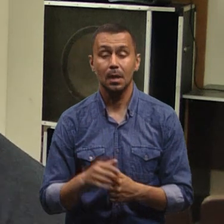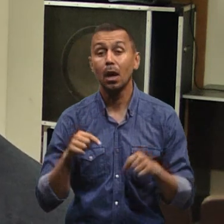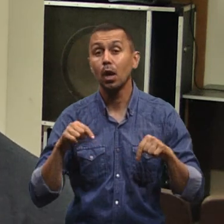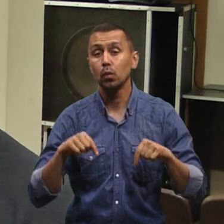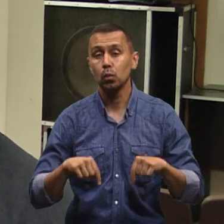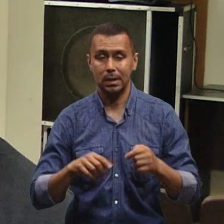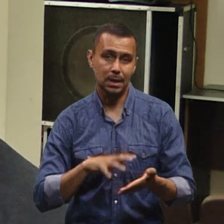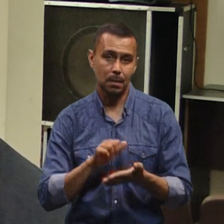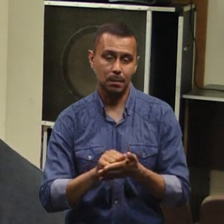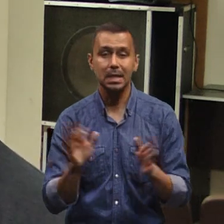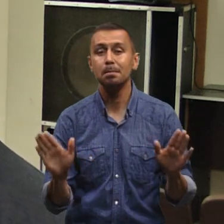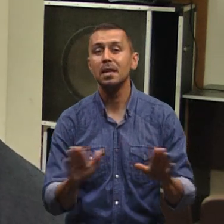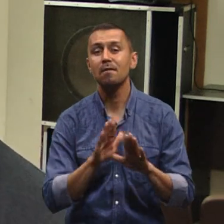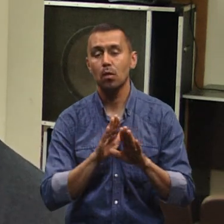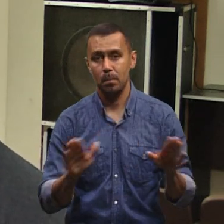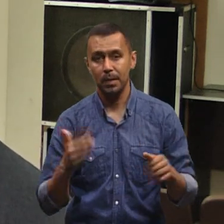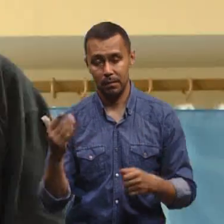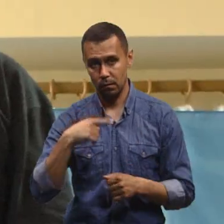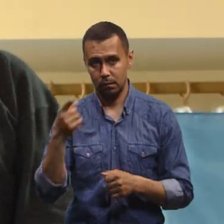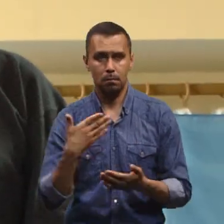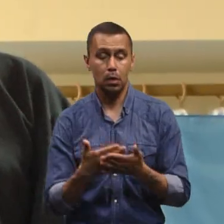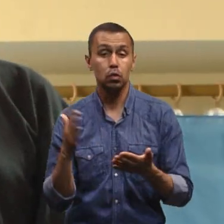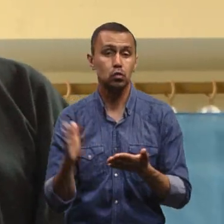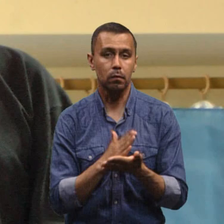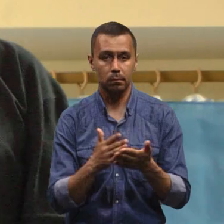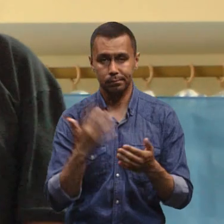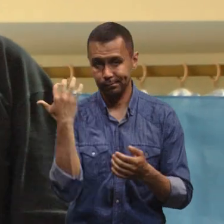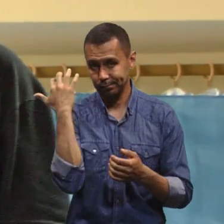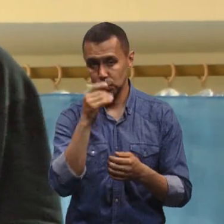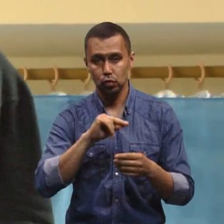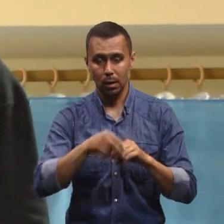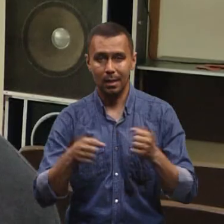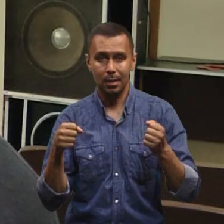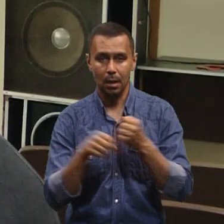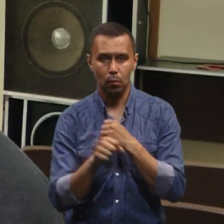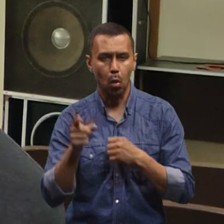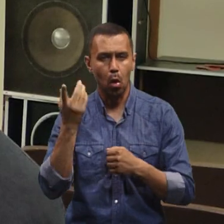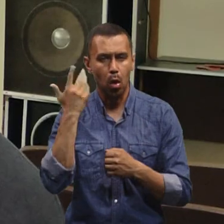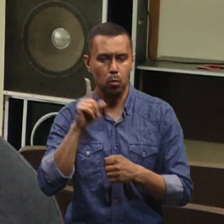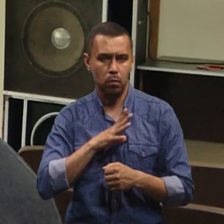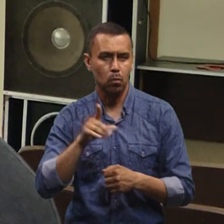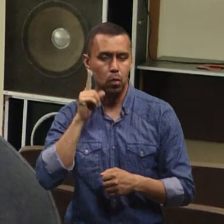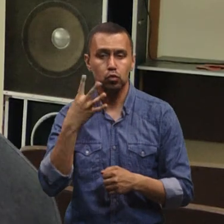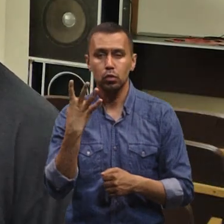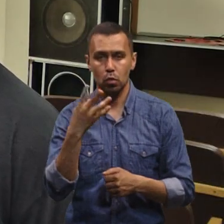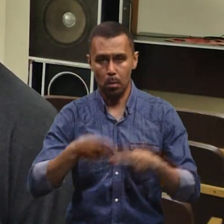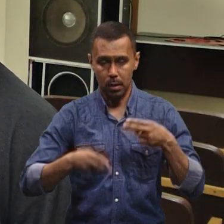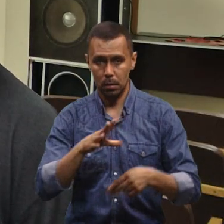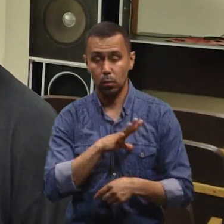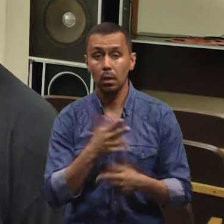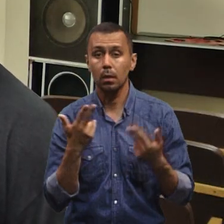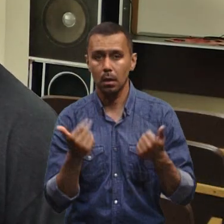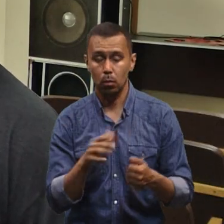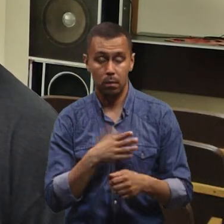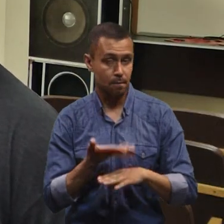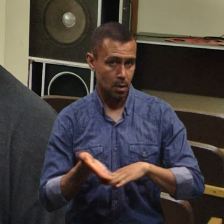тут займаємося співом. Із його слів, він майже зовсім втратив зір через травму в юності. 4 операції переніс. Да,